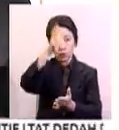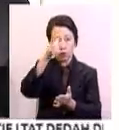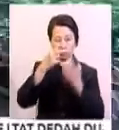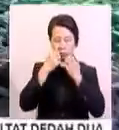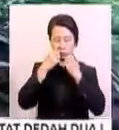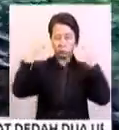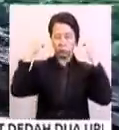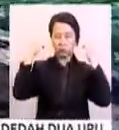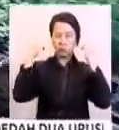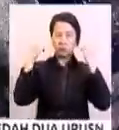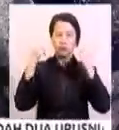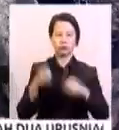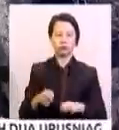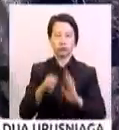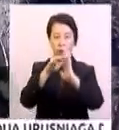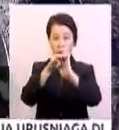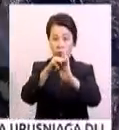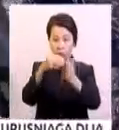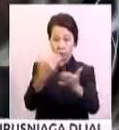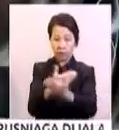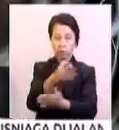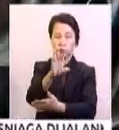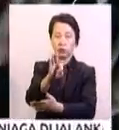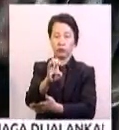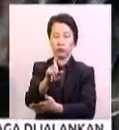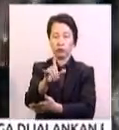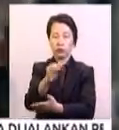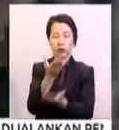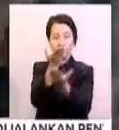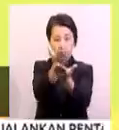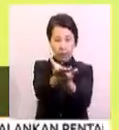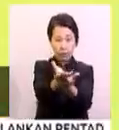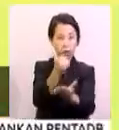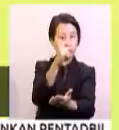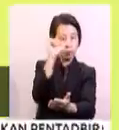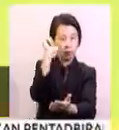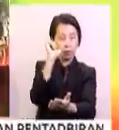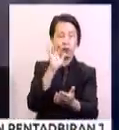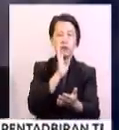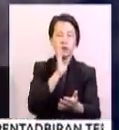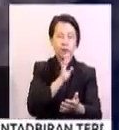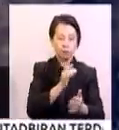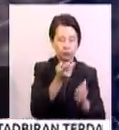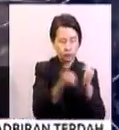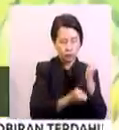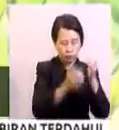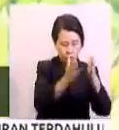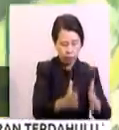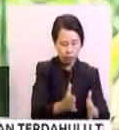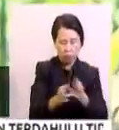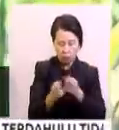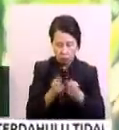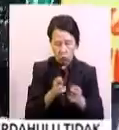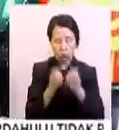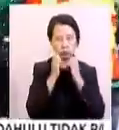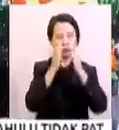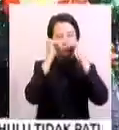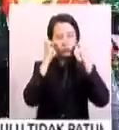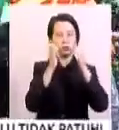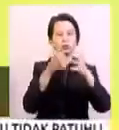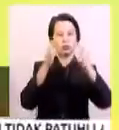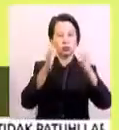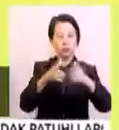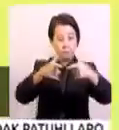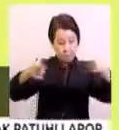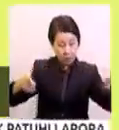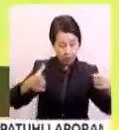cekap. Model baru Felda yang dibentang semalam menyatakan tanah peneroka akan diusahakan secara cekap berskala